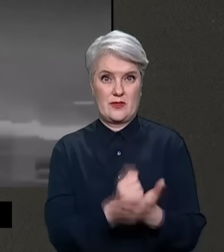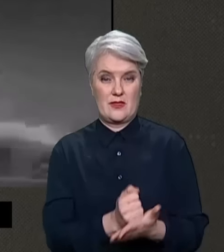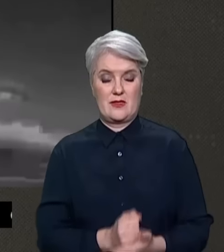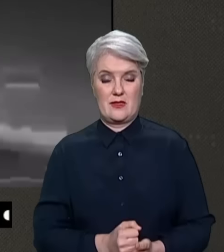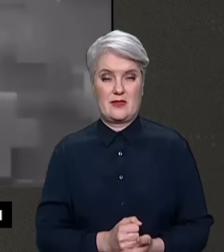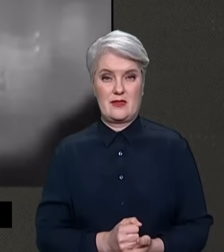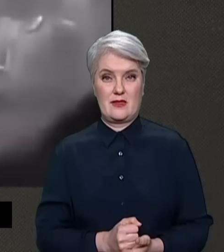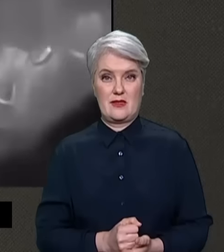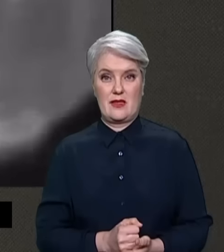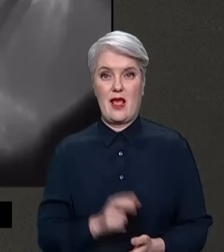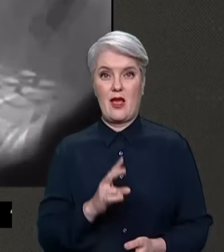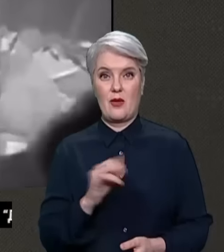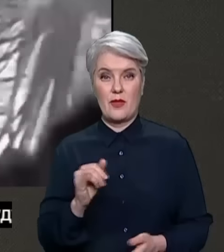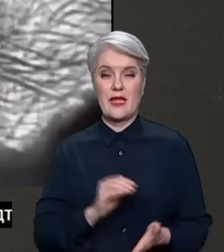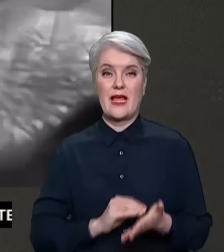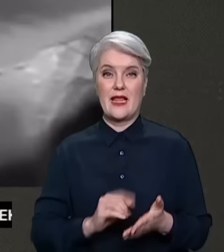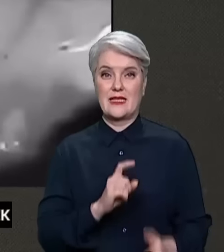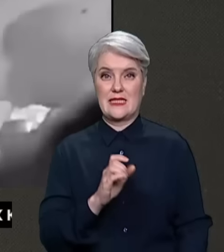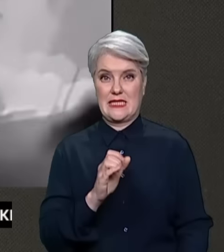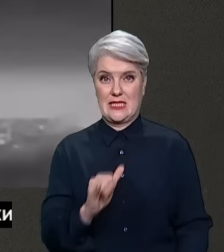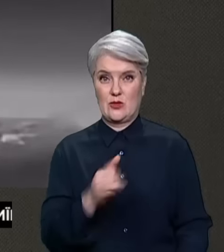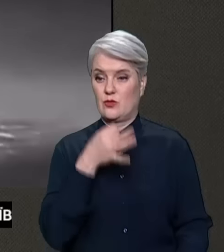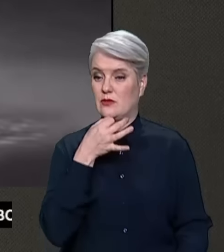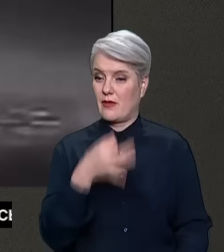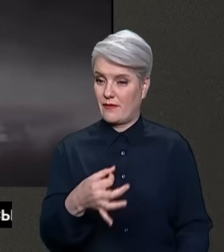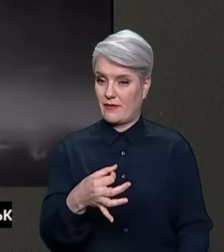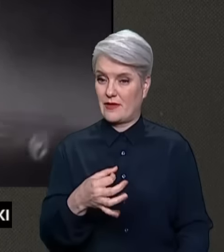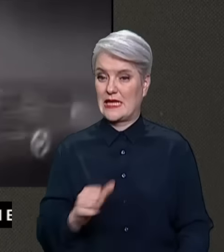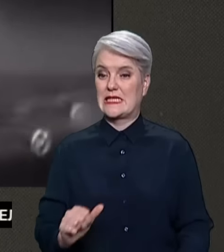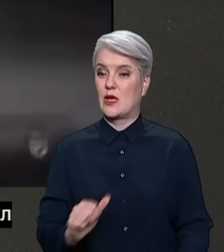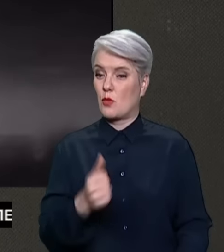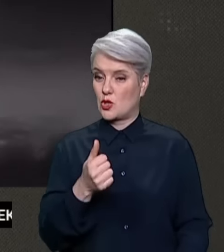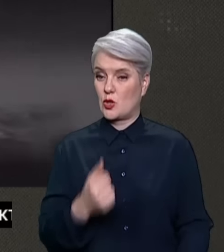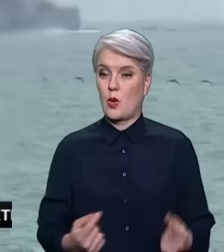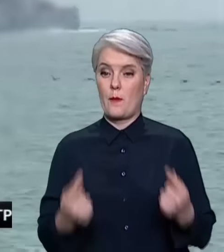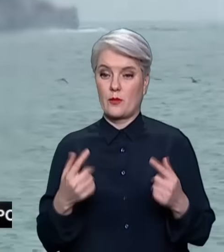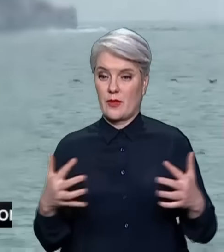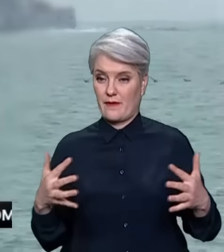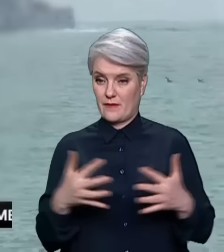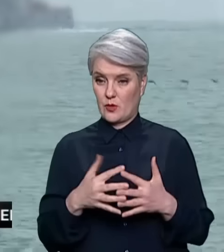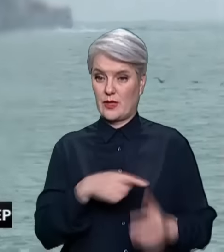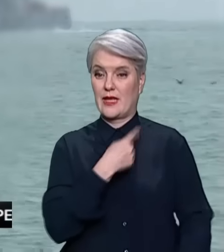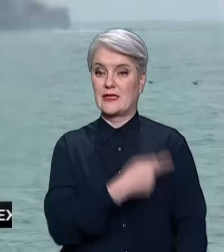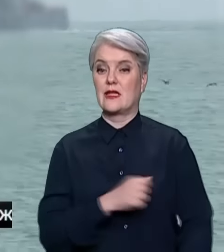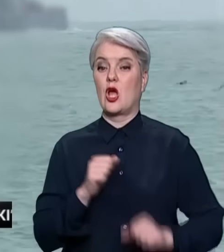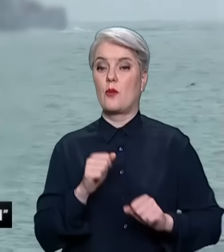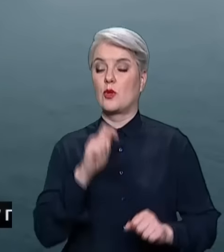березні речник військово-морських сил ЗСУ Дмитро Плетенчук заявив, від початку повномасштабного вторгнення Сили